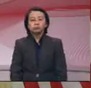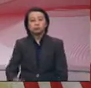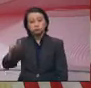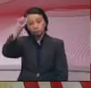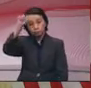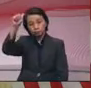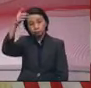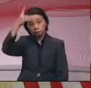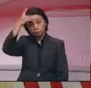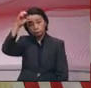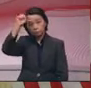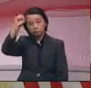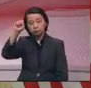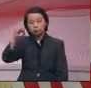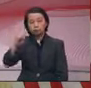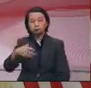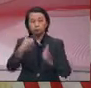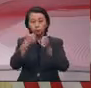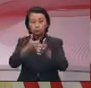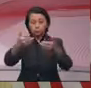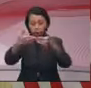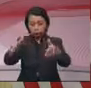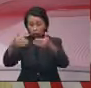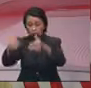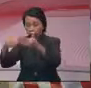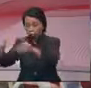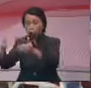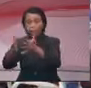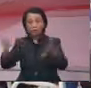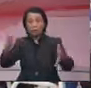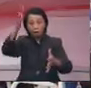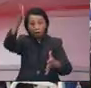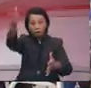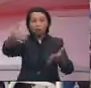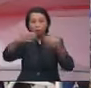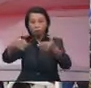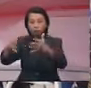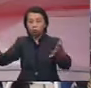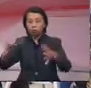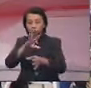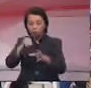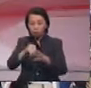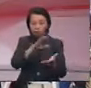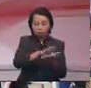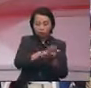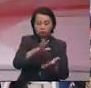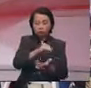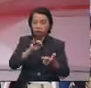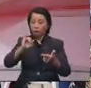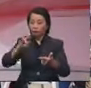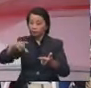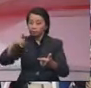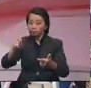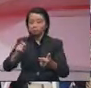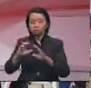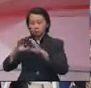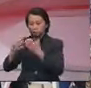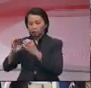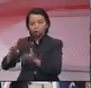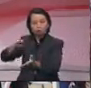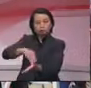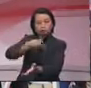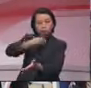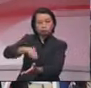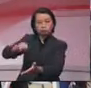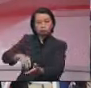Assalamualaikum Datuk Seri. Berikutan pembukaan lebih banyak sektor yang akan datang ini termasuk sekolah dan juga IPT, adakah kelas-kelas muzik